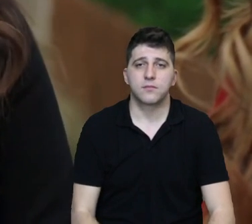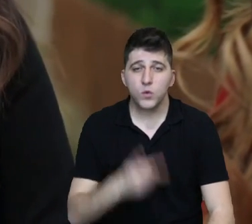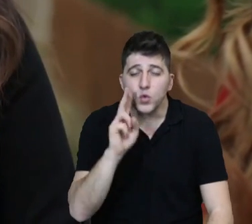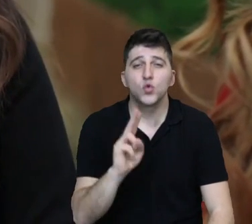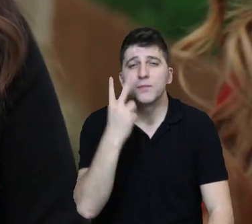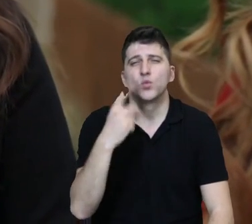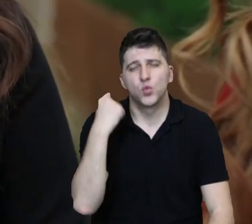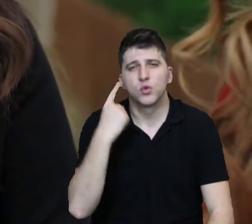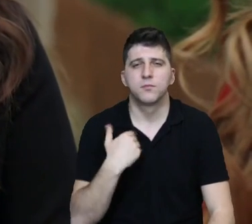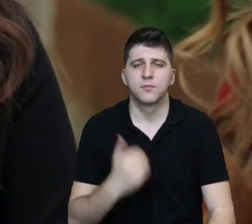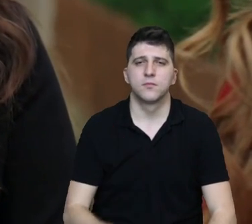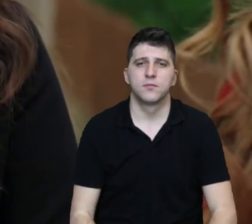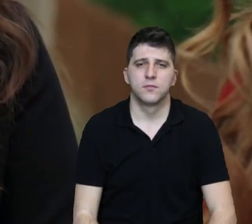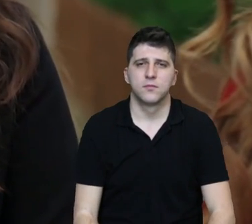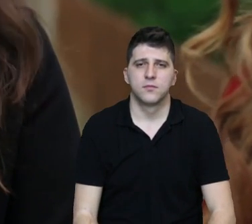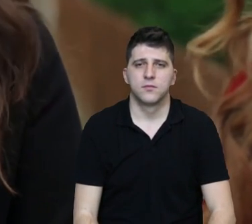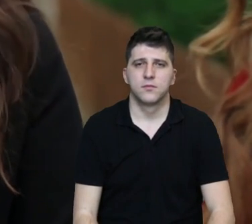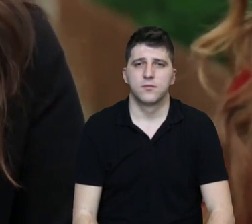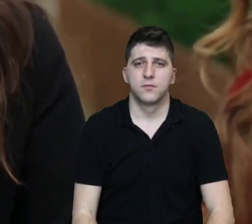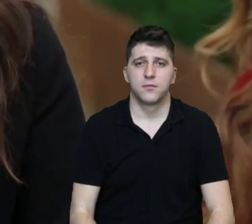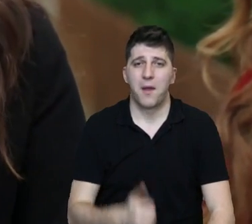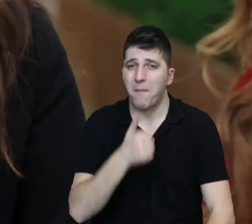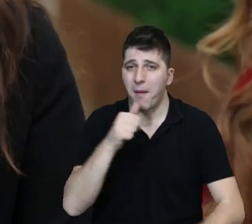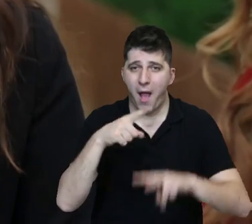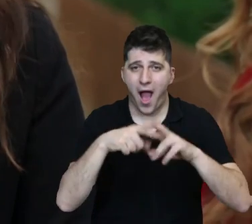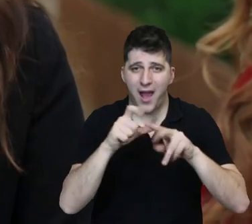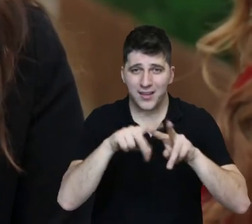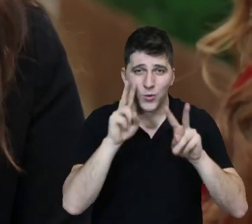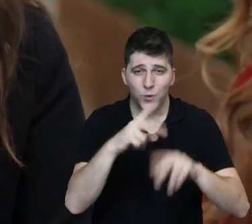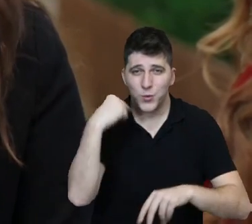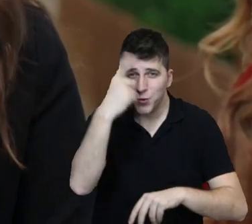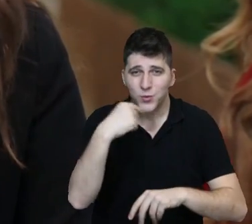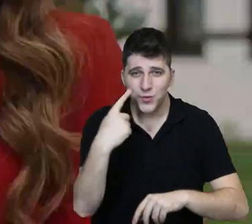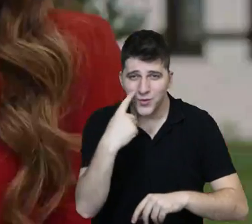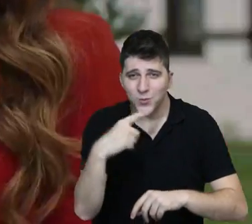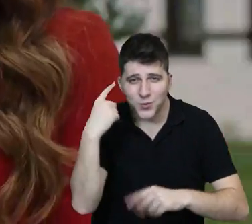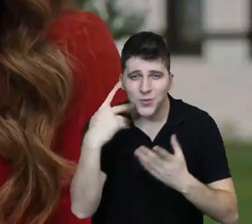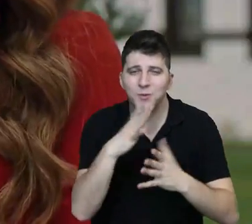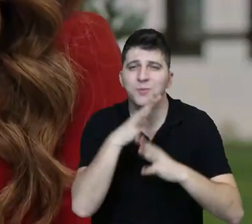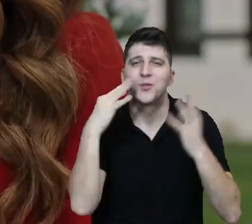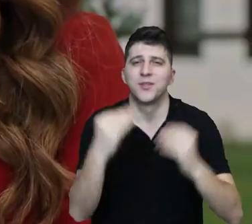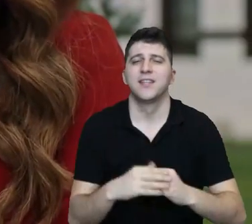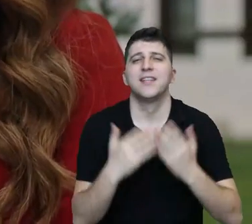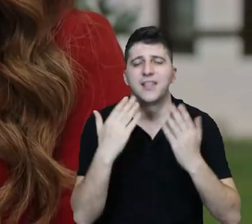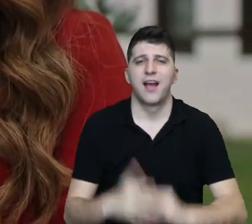Sürpriz olsun diye düşünmüştüm. Babamın Arda'yı görünceki yüzünün ifadesini bir düşünsenize. Ya.